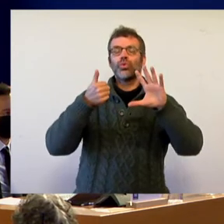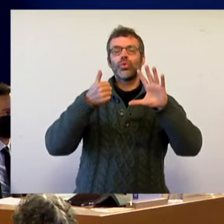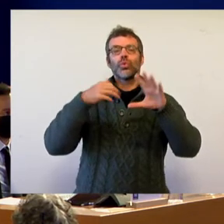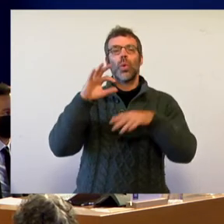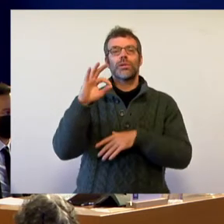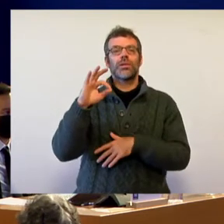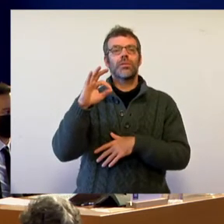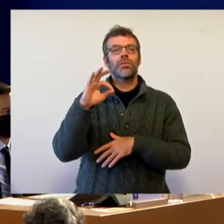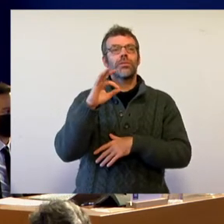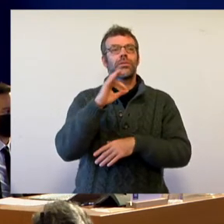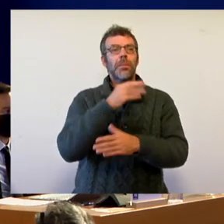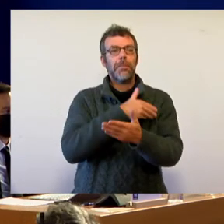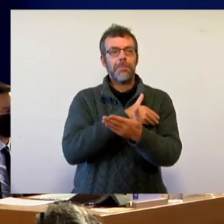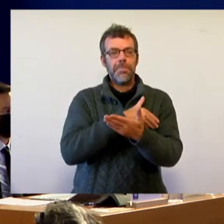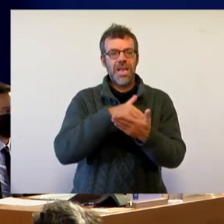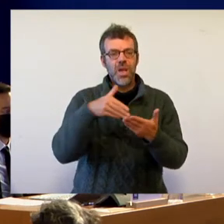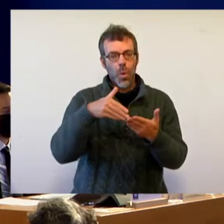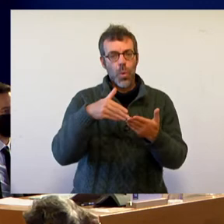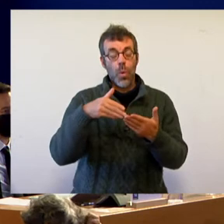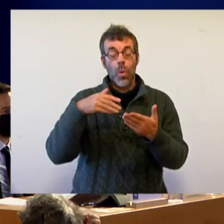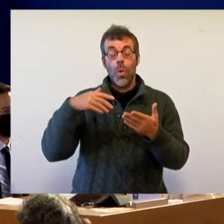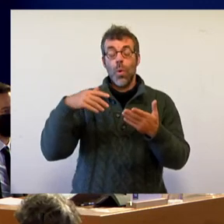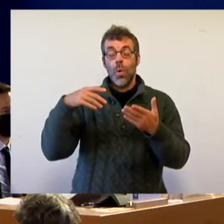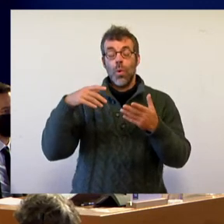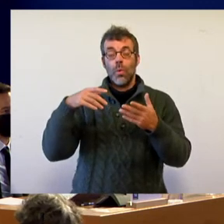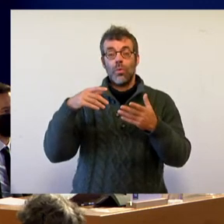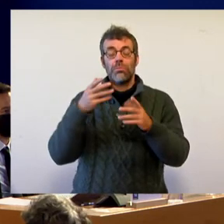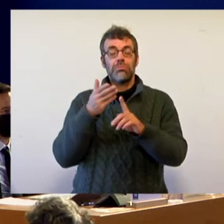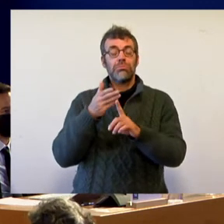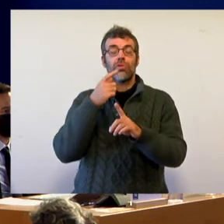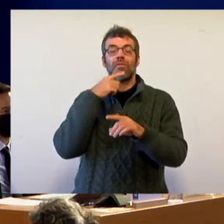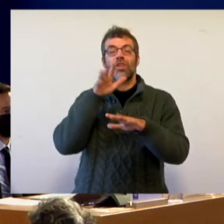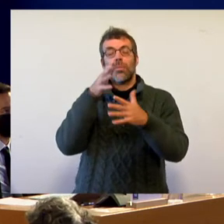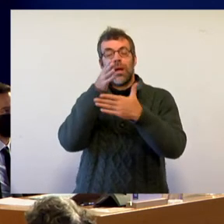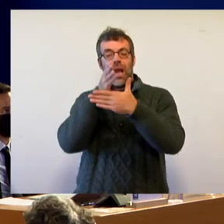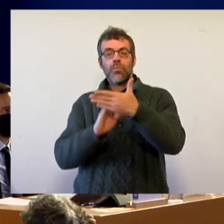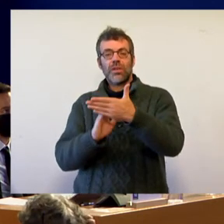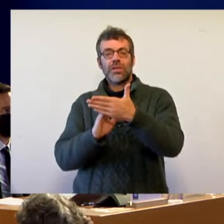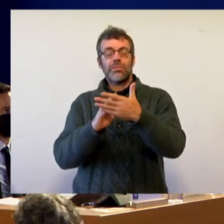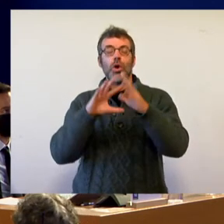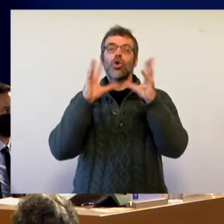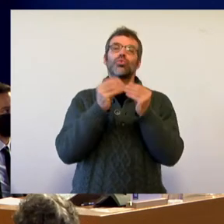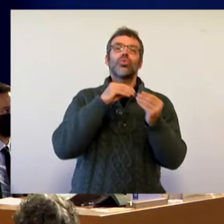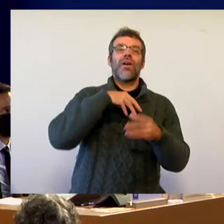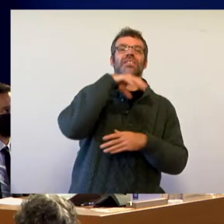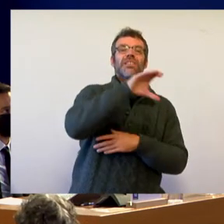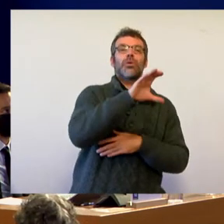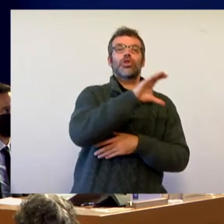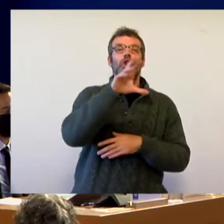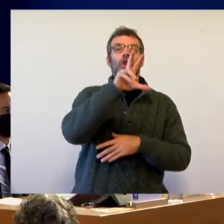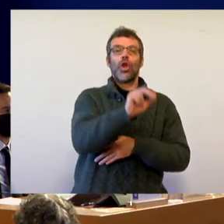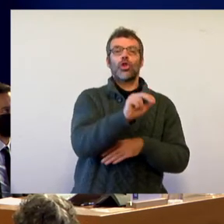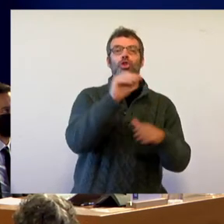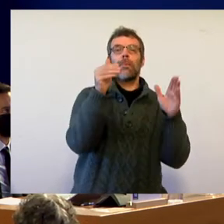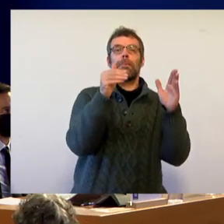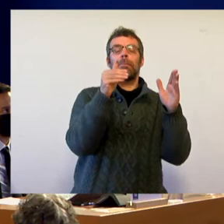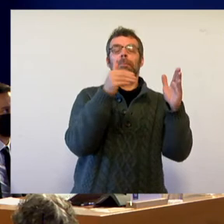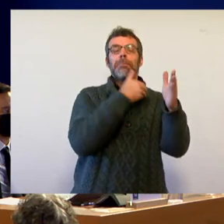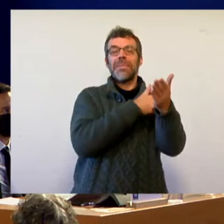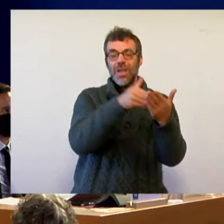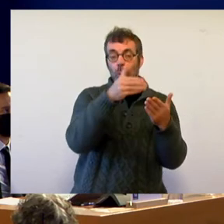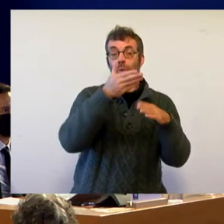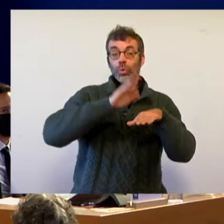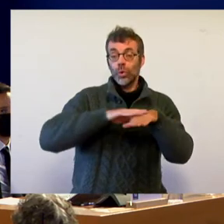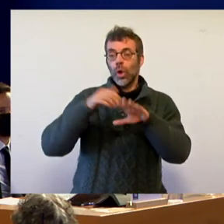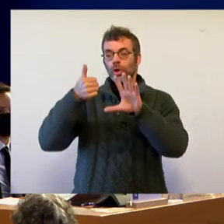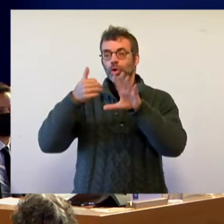à peu près la moitié de ce qui est affiché sur les 130 millions, effectivement, on peine à comprendre pourquoi on nous présente le complexe de tennis. Alors, c'est